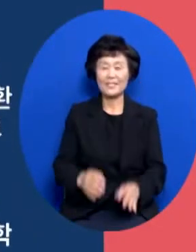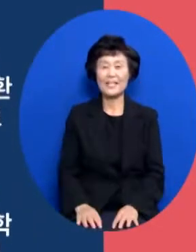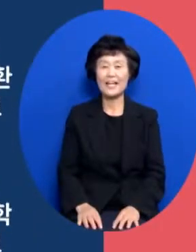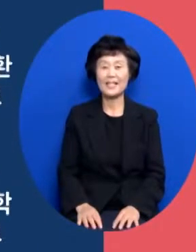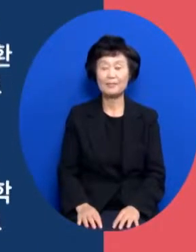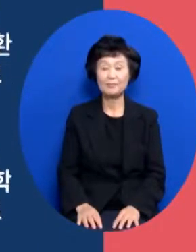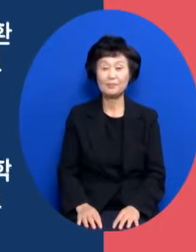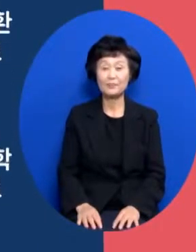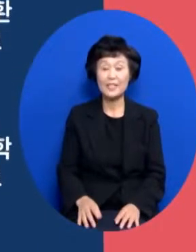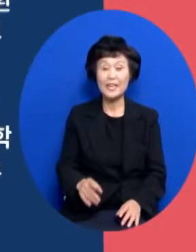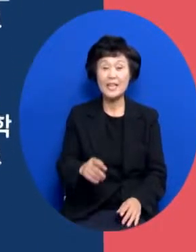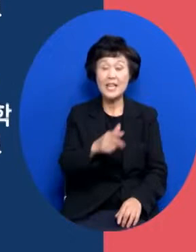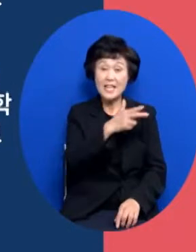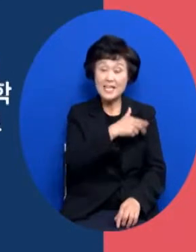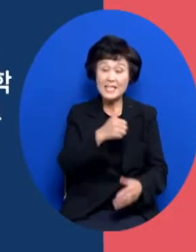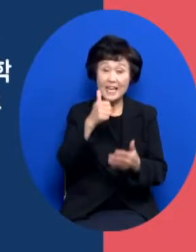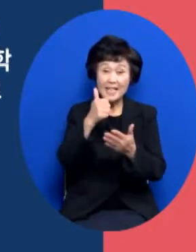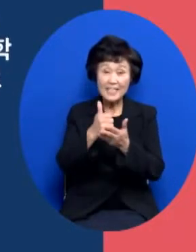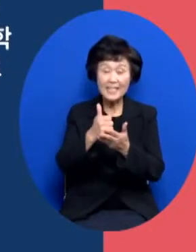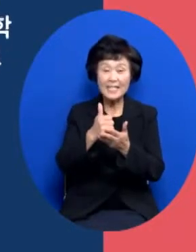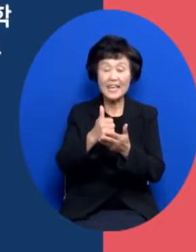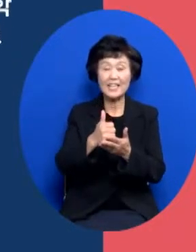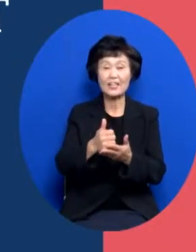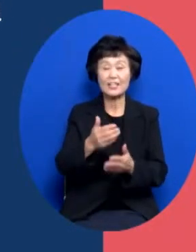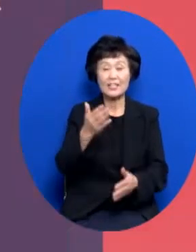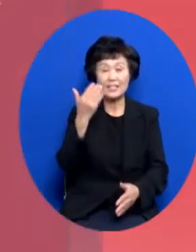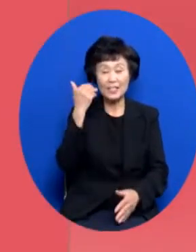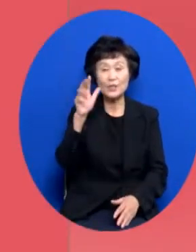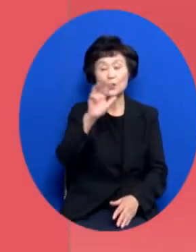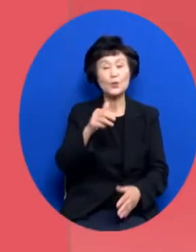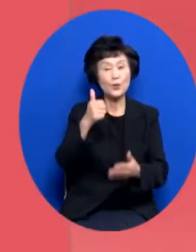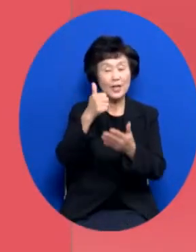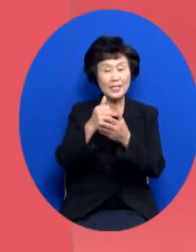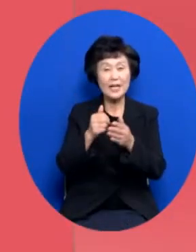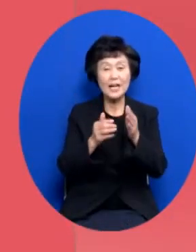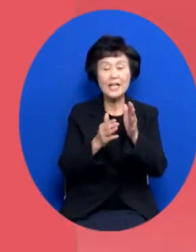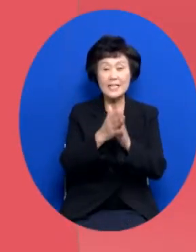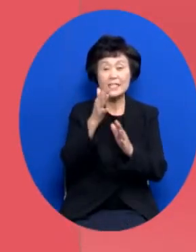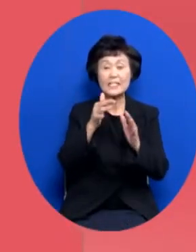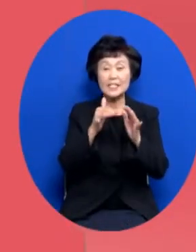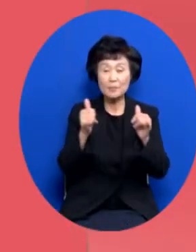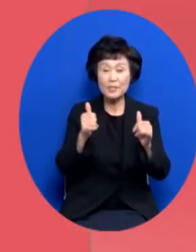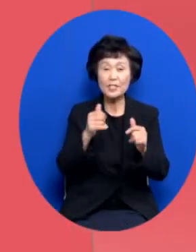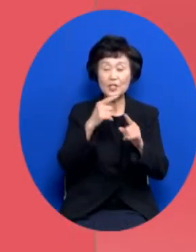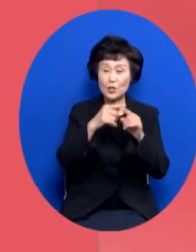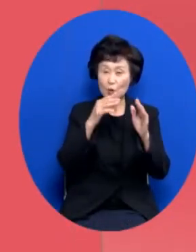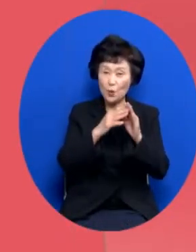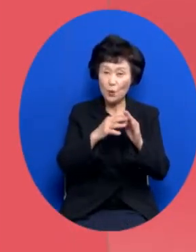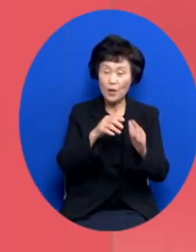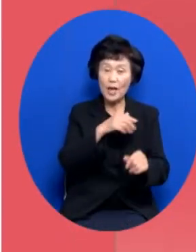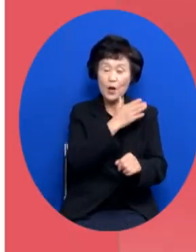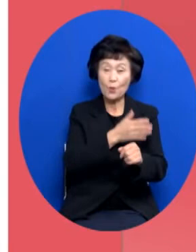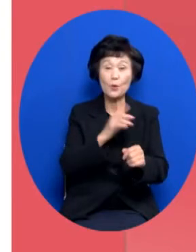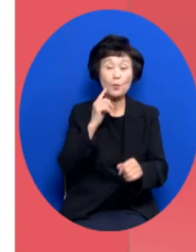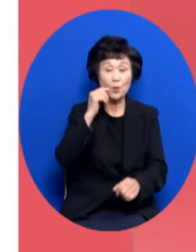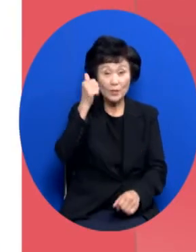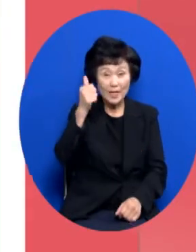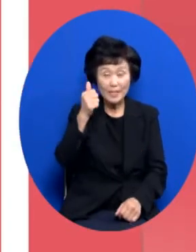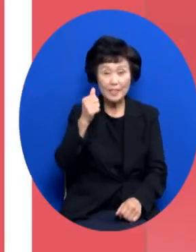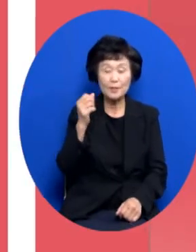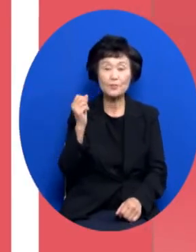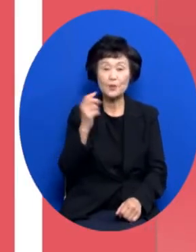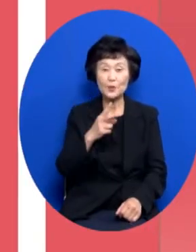고신 유지재단 이사장에는 현 예장고신 총회장인 서울시민교회 권오훈 목사가 총회 교육원 이사장에는